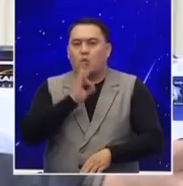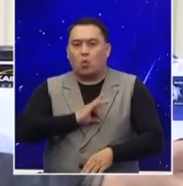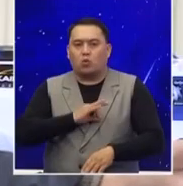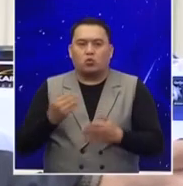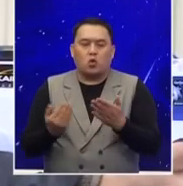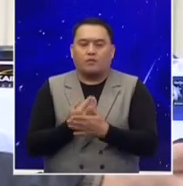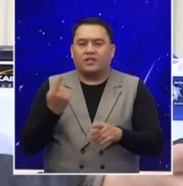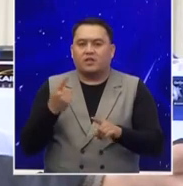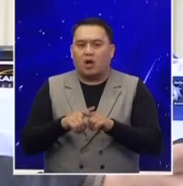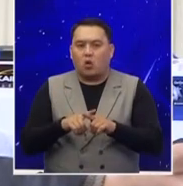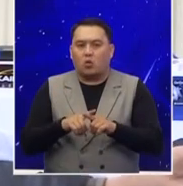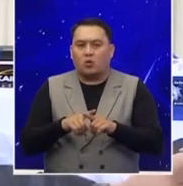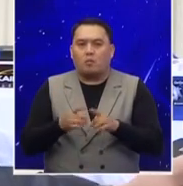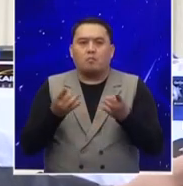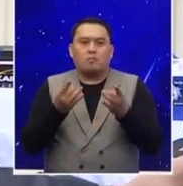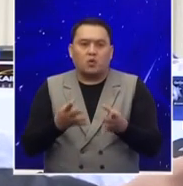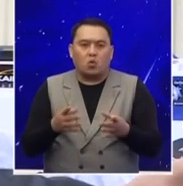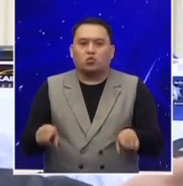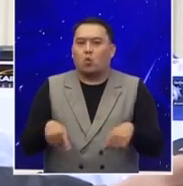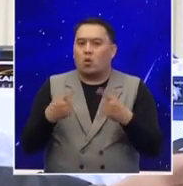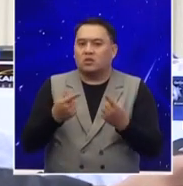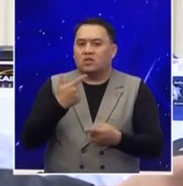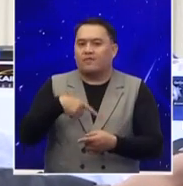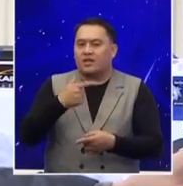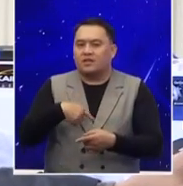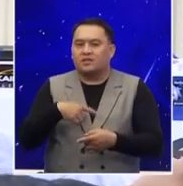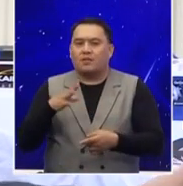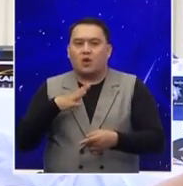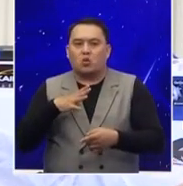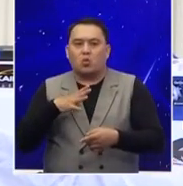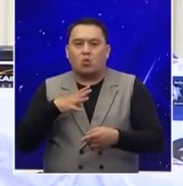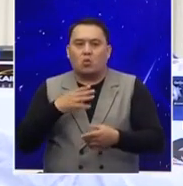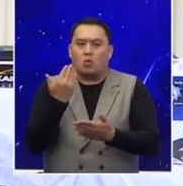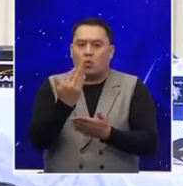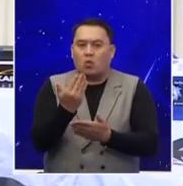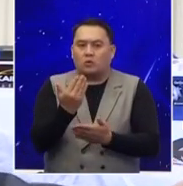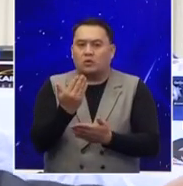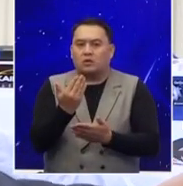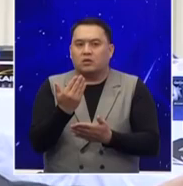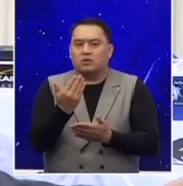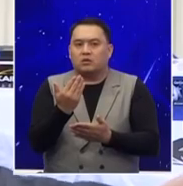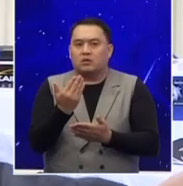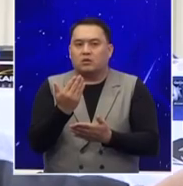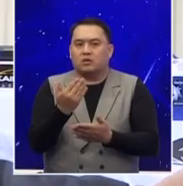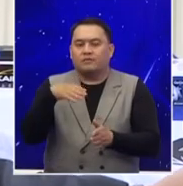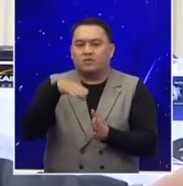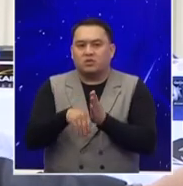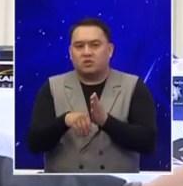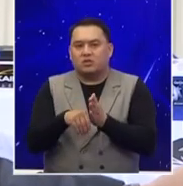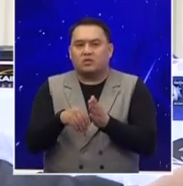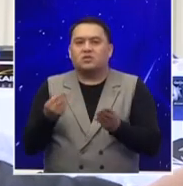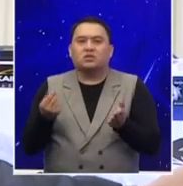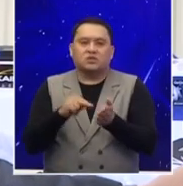зеленые технологии, тем самым не просто оптимизируя свои расходы, но тем самым он и уменьшает